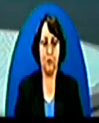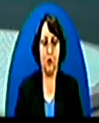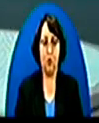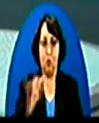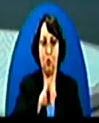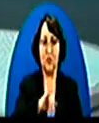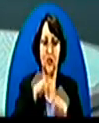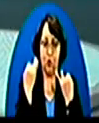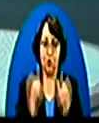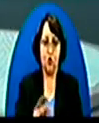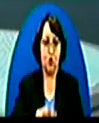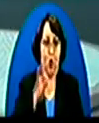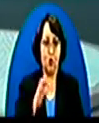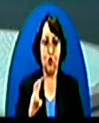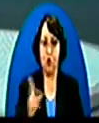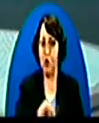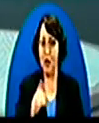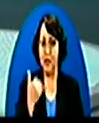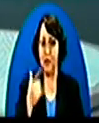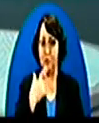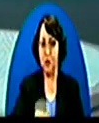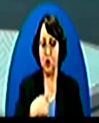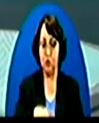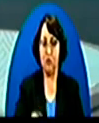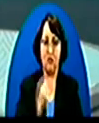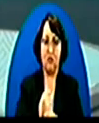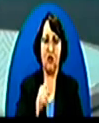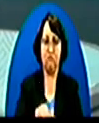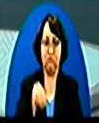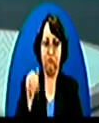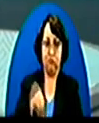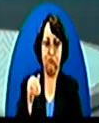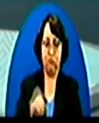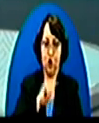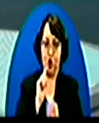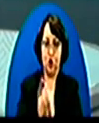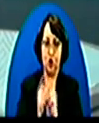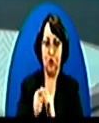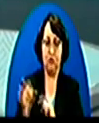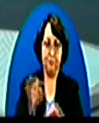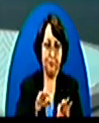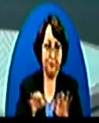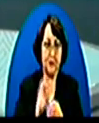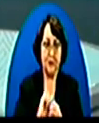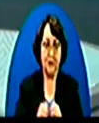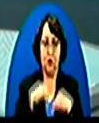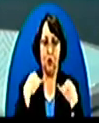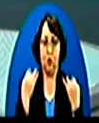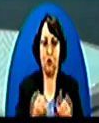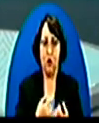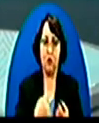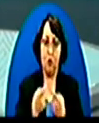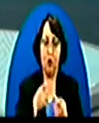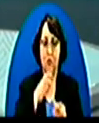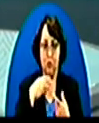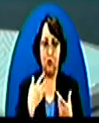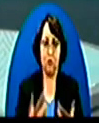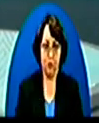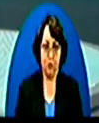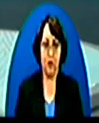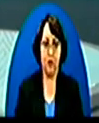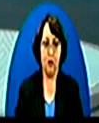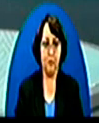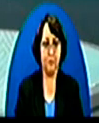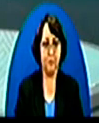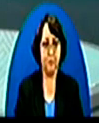Улсын хурлын сонгуулийн ерөнхий хорооны зарим гишүүдийг үүрэгт ажилласан чөлөөж нөхөн томилгоо хийгээд байна. Одоо улсын хурлын чуулганы нэгдсэн хурлааны мэдээллийг хүргэе.